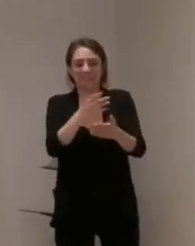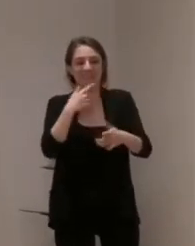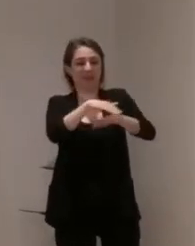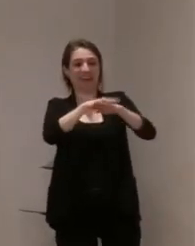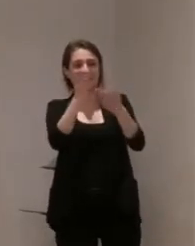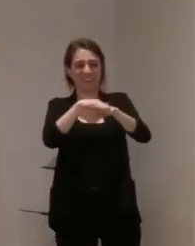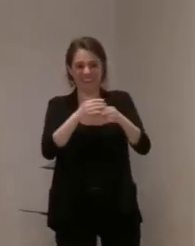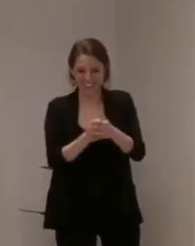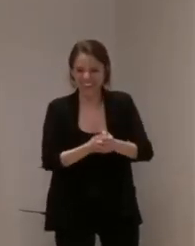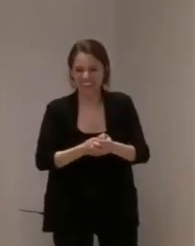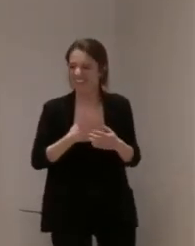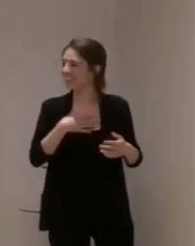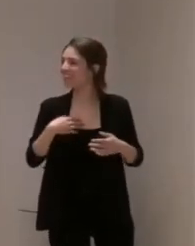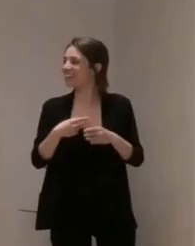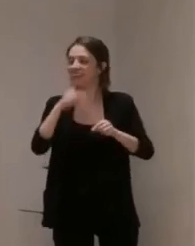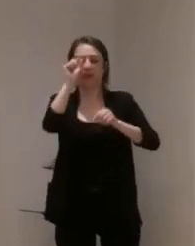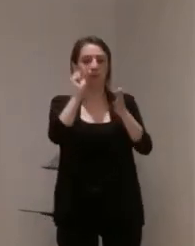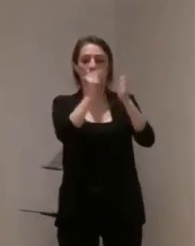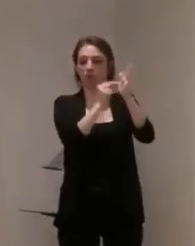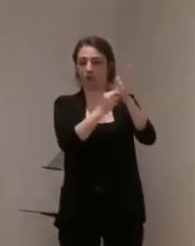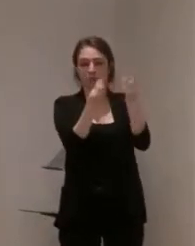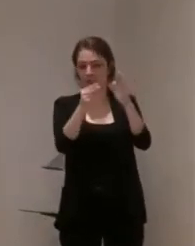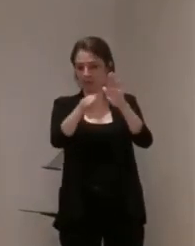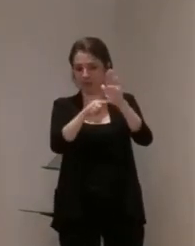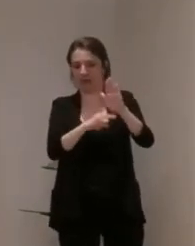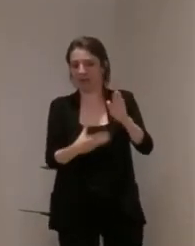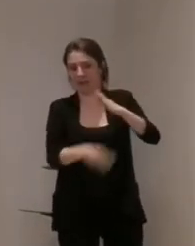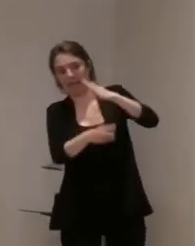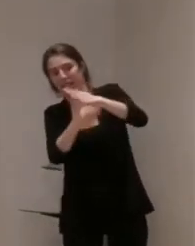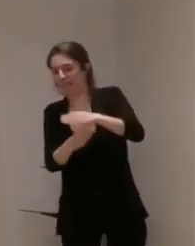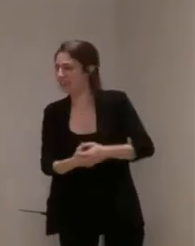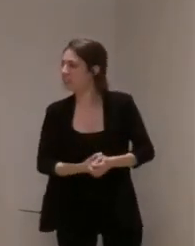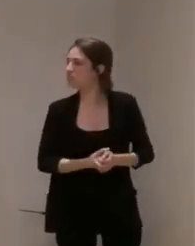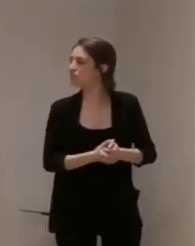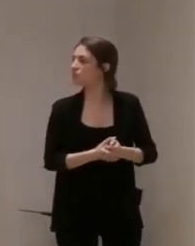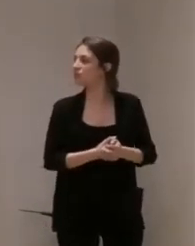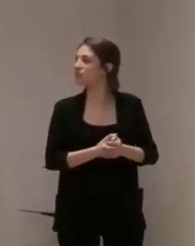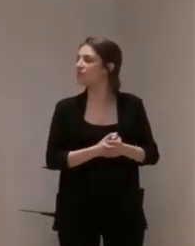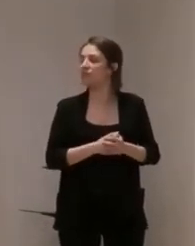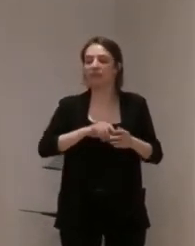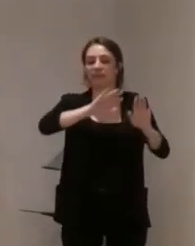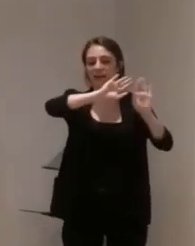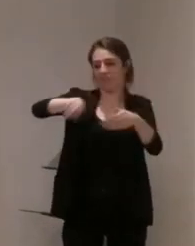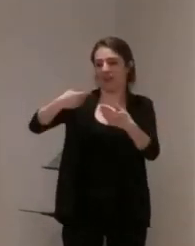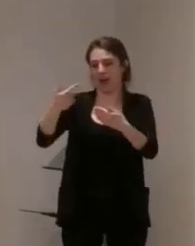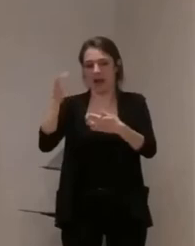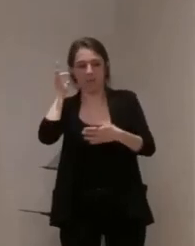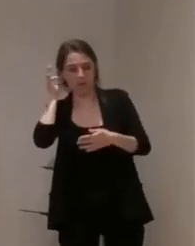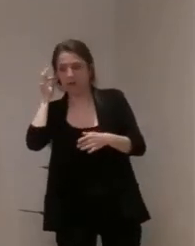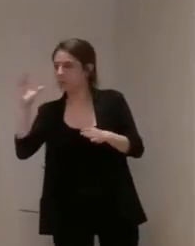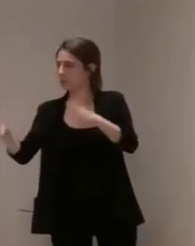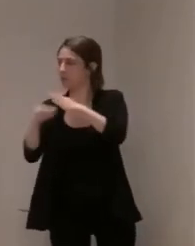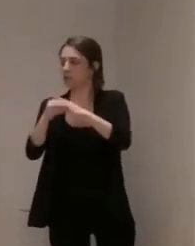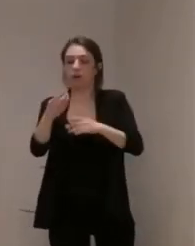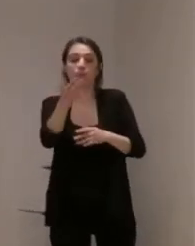no sé com ho mancarà ni això, un munt de temes. Però vull dir, perquè després m'agradaria també l'última intervenció de la Pilar i